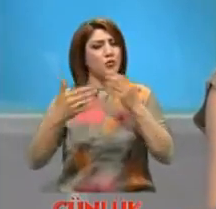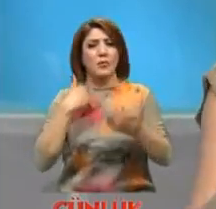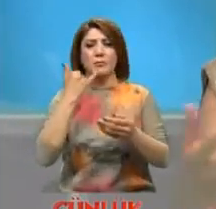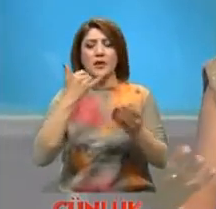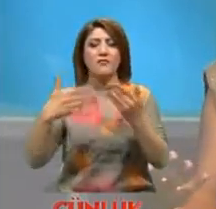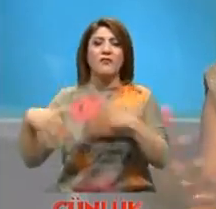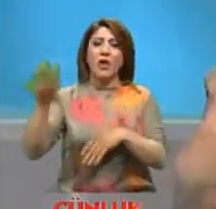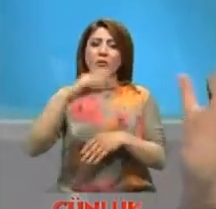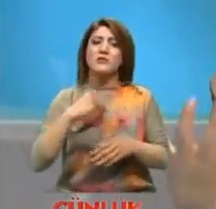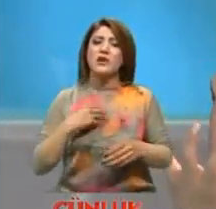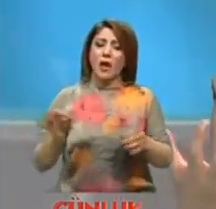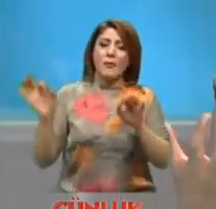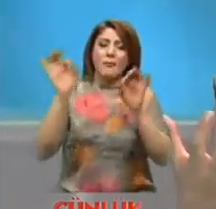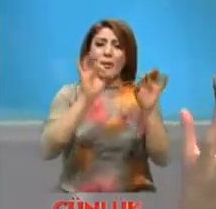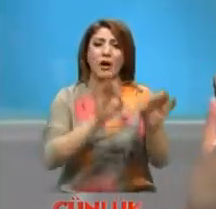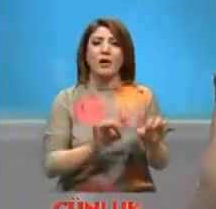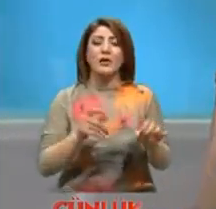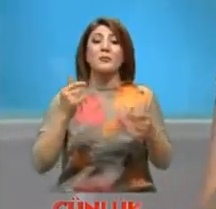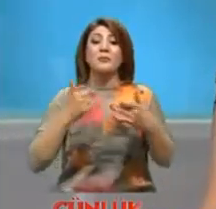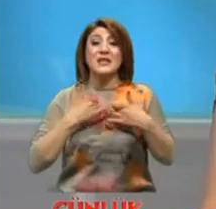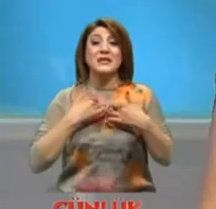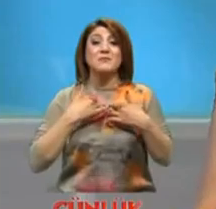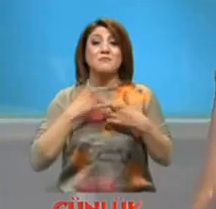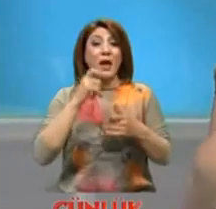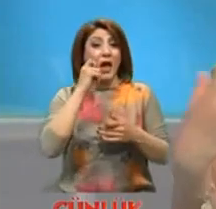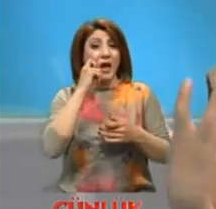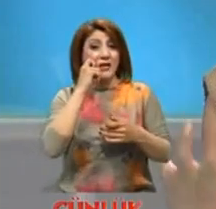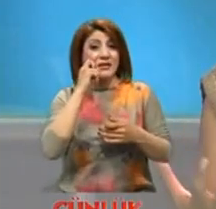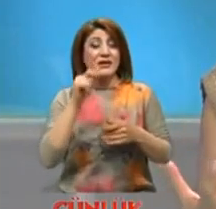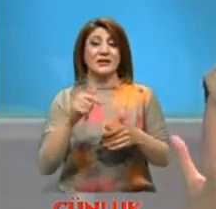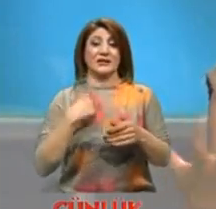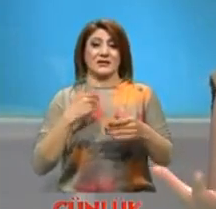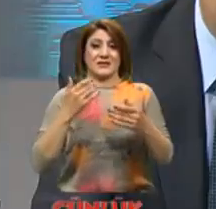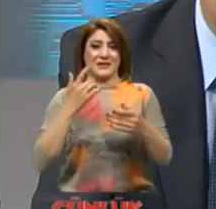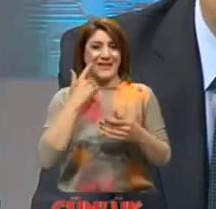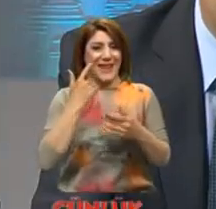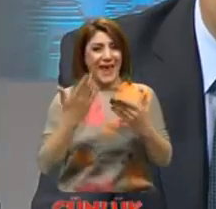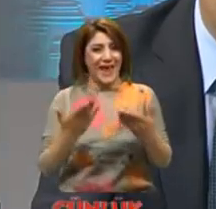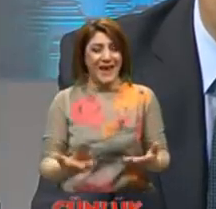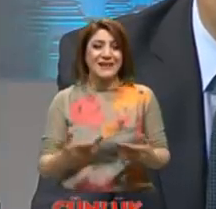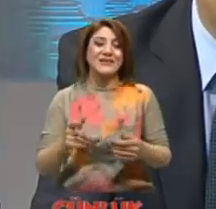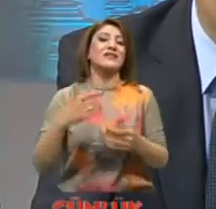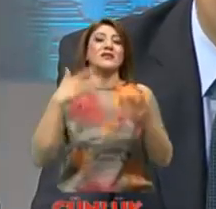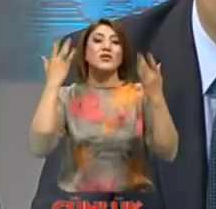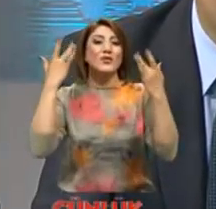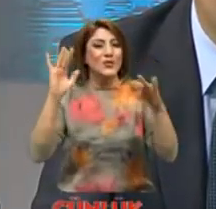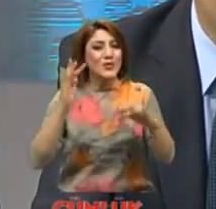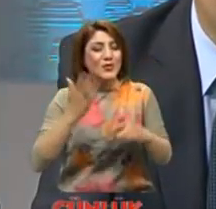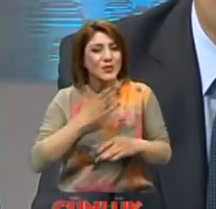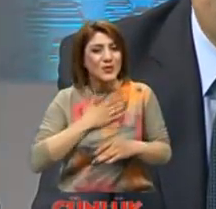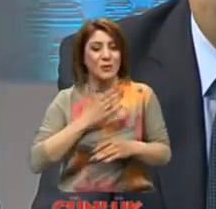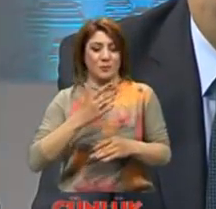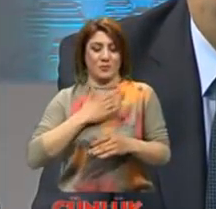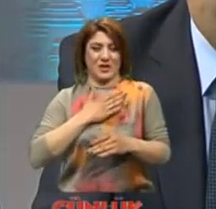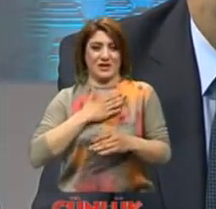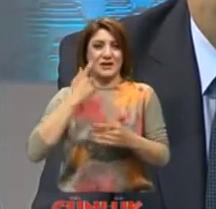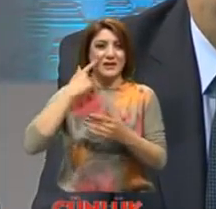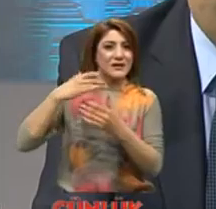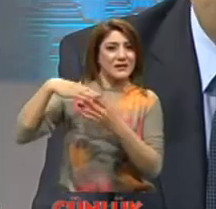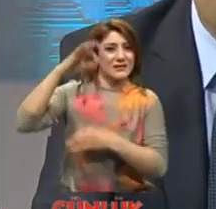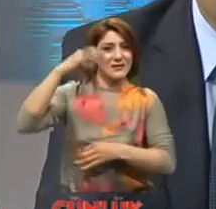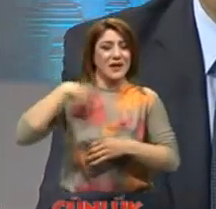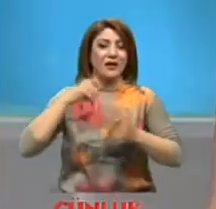noktaya geliyoruz. Bunlar zaten bizim ahlaki değerlerimizde, dini değerlerimizde. Bizi insan zaten yapan şeyler işte. Bizi insan yapan zaten şeyler ve